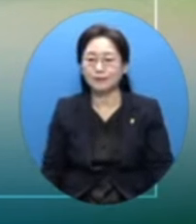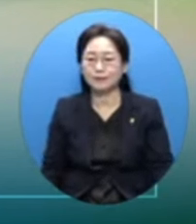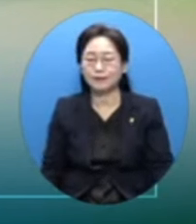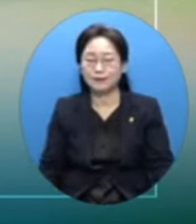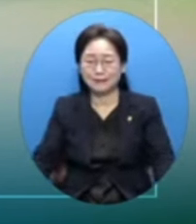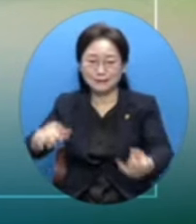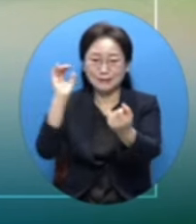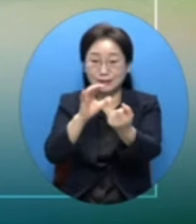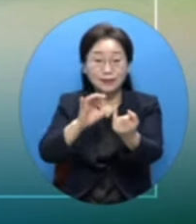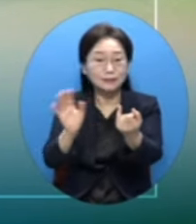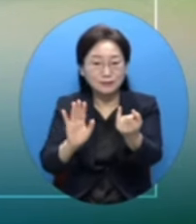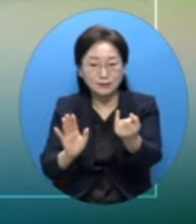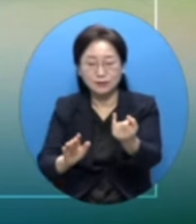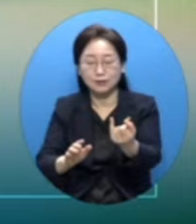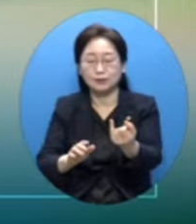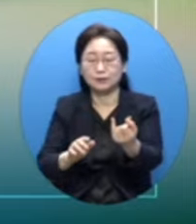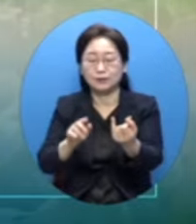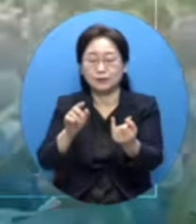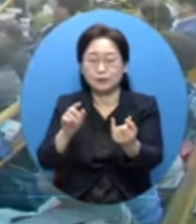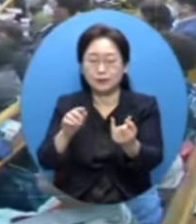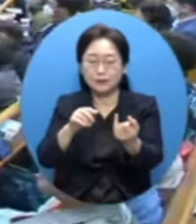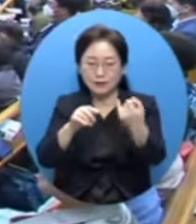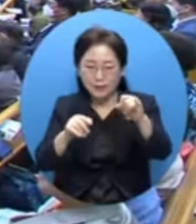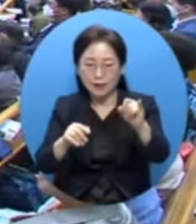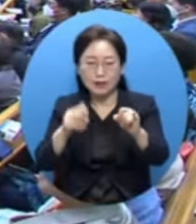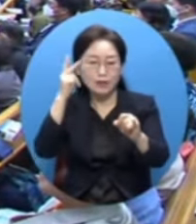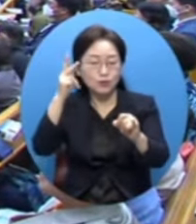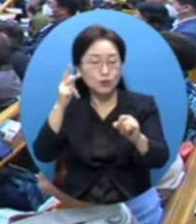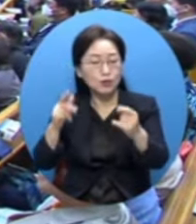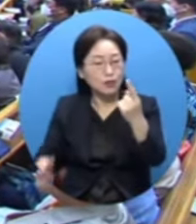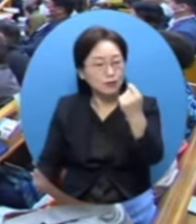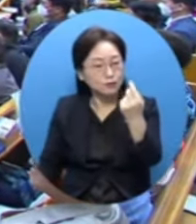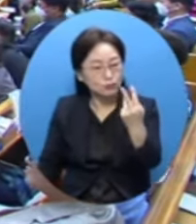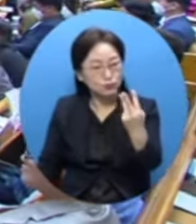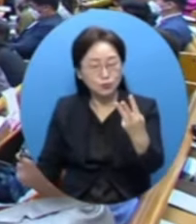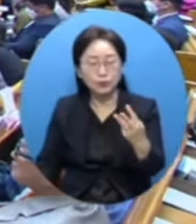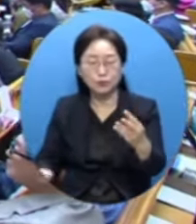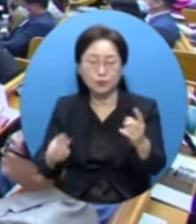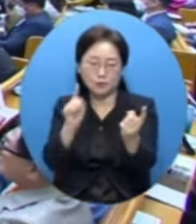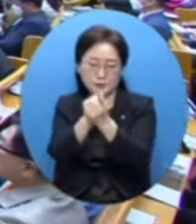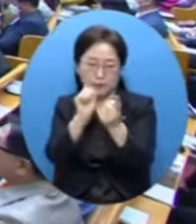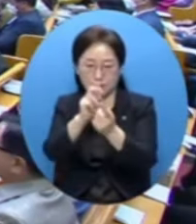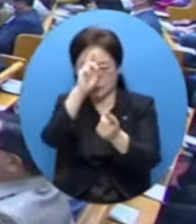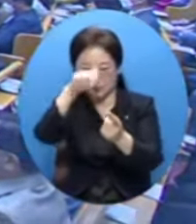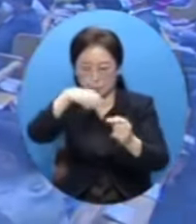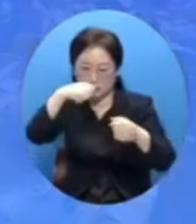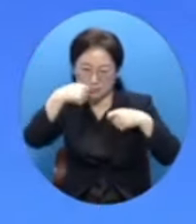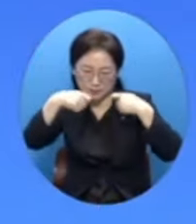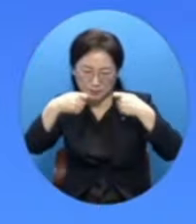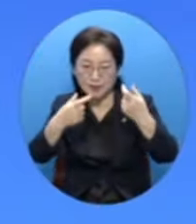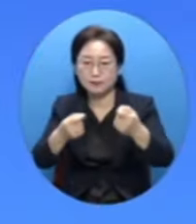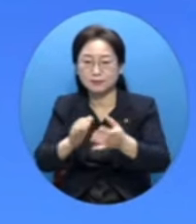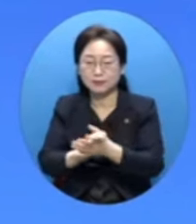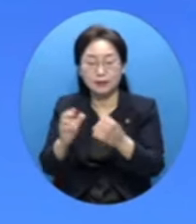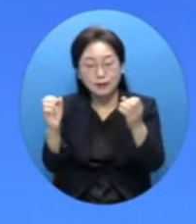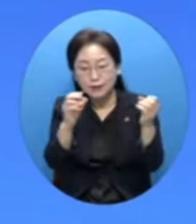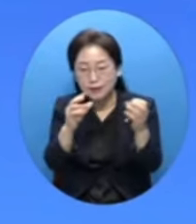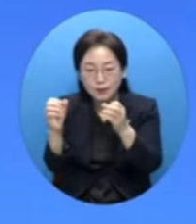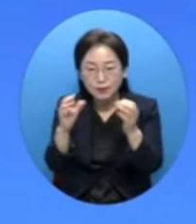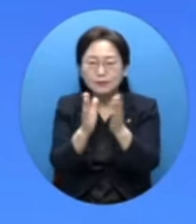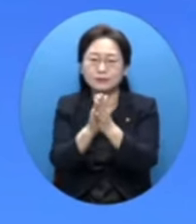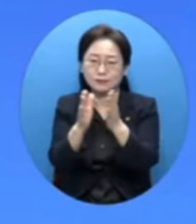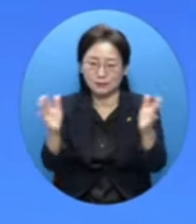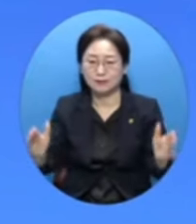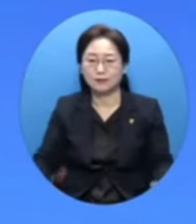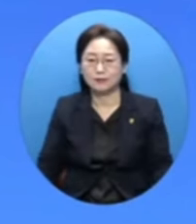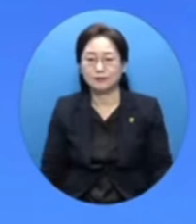야단을 치기보다는 그때로부터 자기 딸과 일주일에 몇 번씩 점심을 같이 먹으면서 대화를 나누기